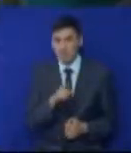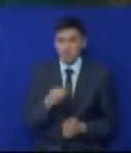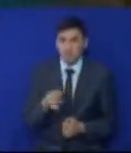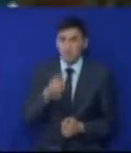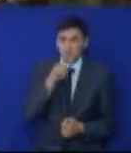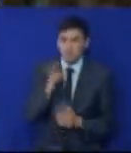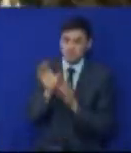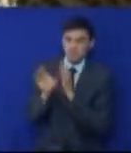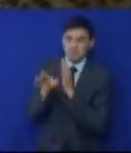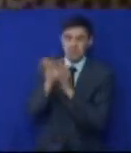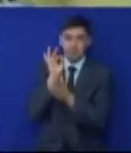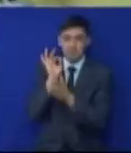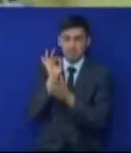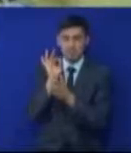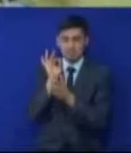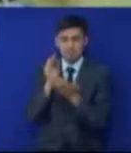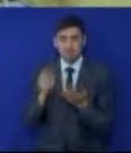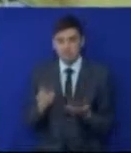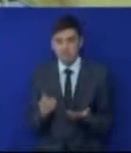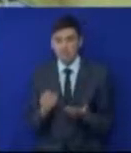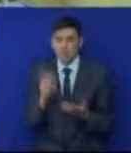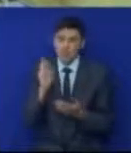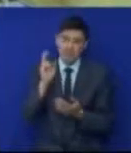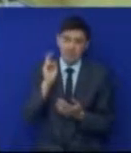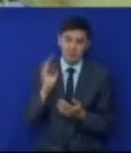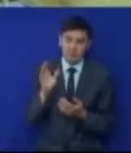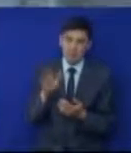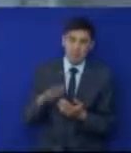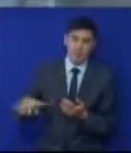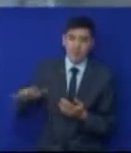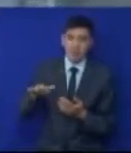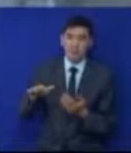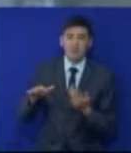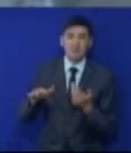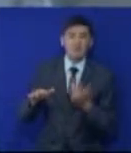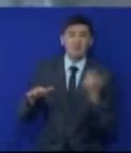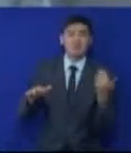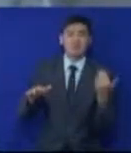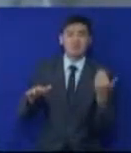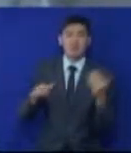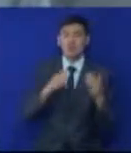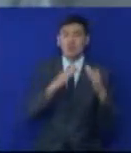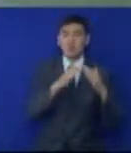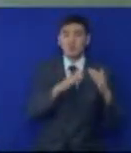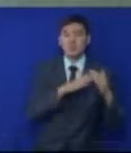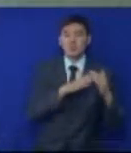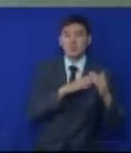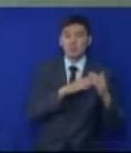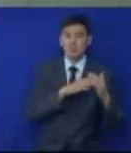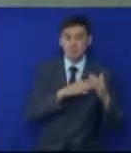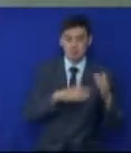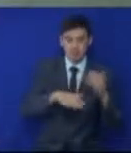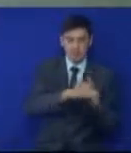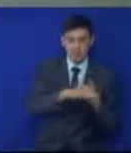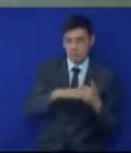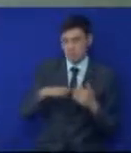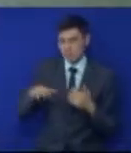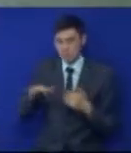ұнағанын таңдаған. Айта кетерлігі, баспананың ауданы олардың бұрынғы үйлерімен сәйкес келеді. Из этих девяти